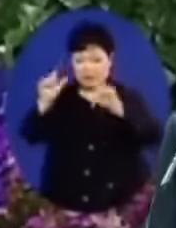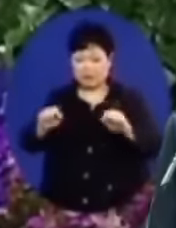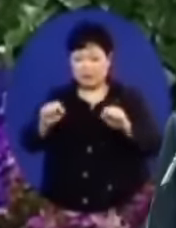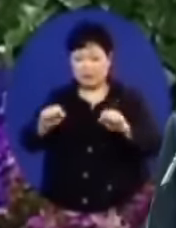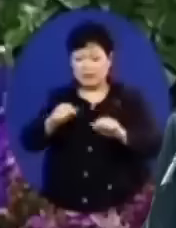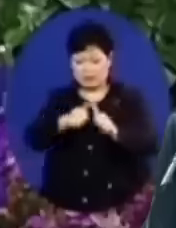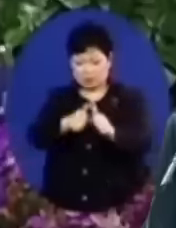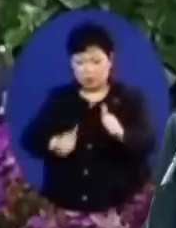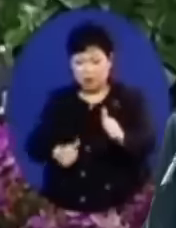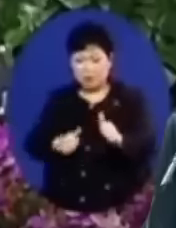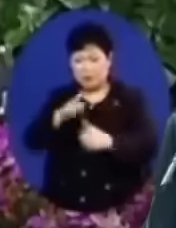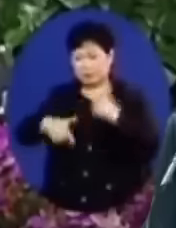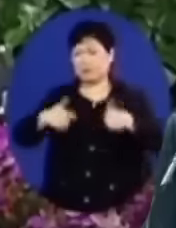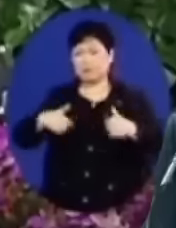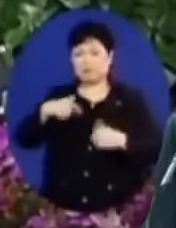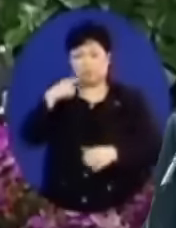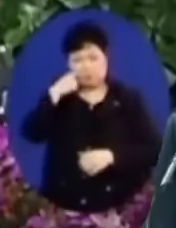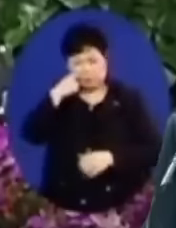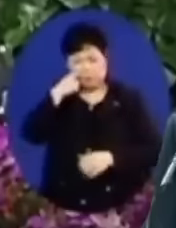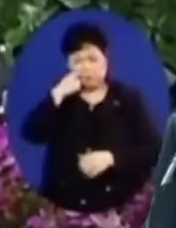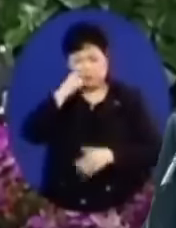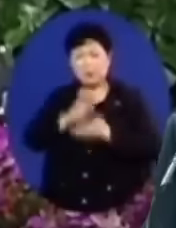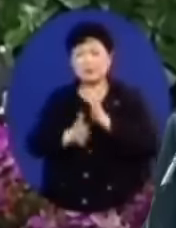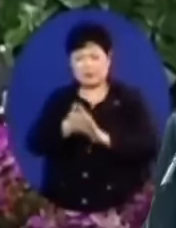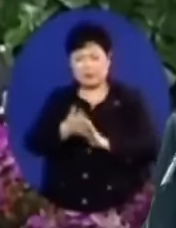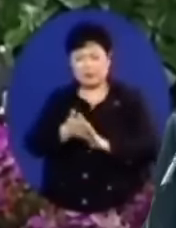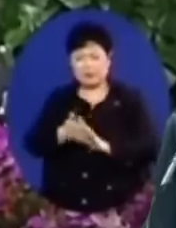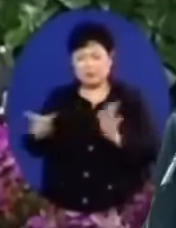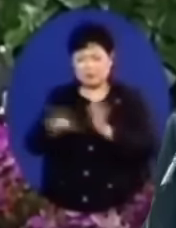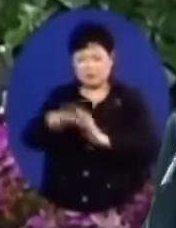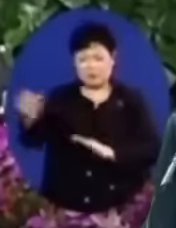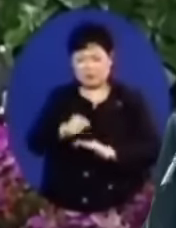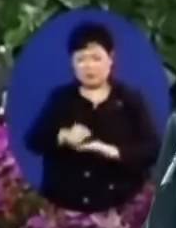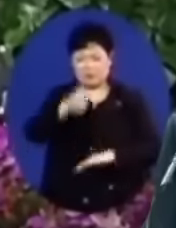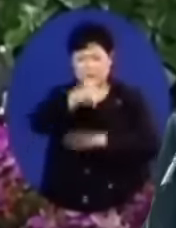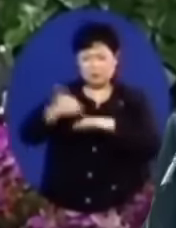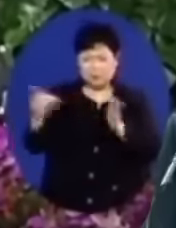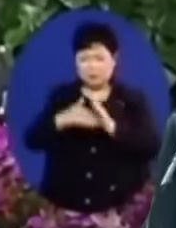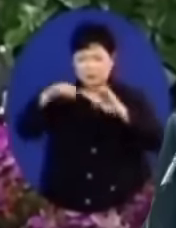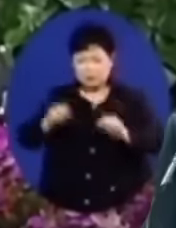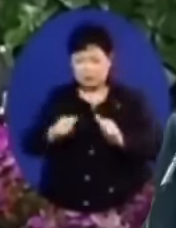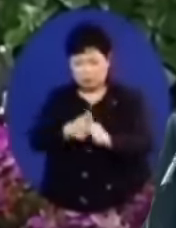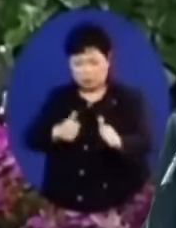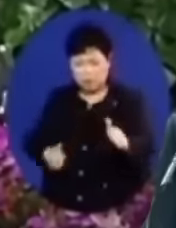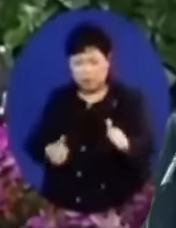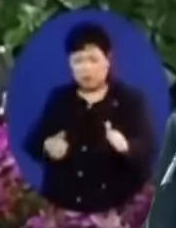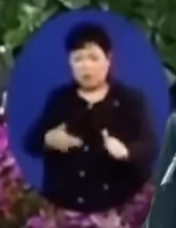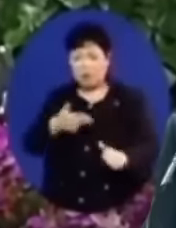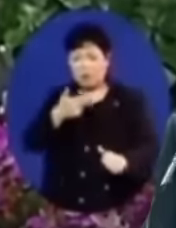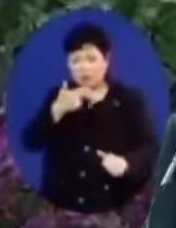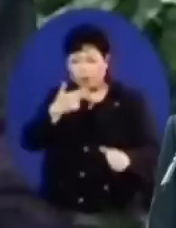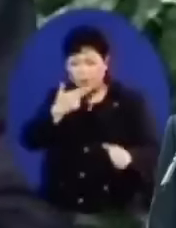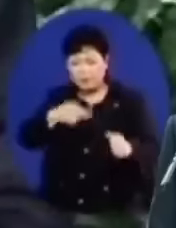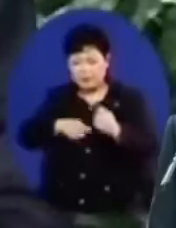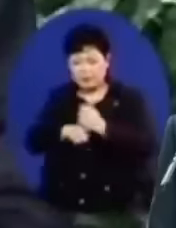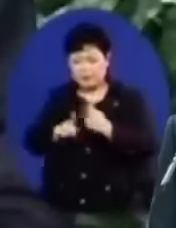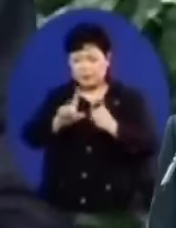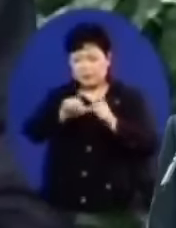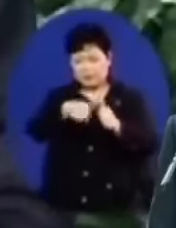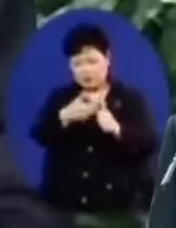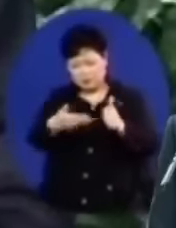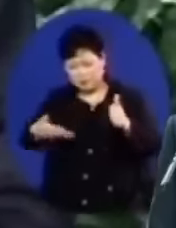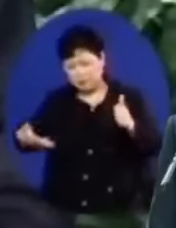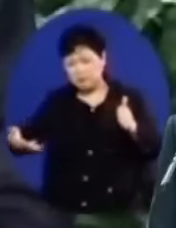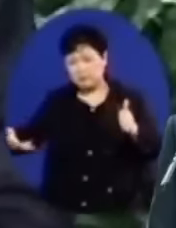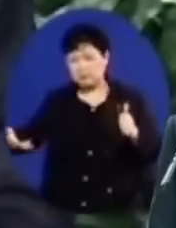아니하리라. 믿음으로 끝까지 살고 뒤로 물러가지 말하는 것입니다. 이제 세월이 오래 흘러가면